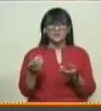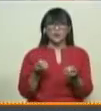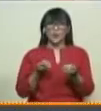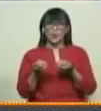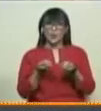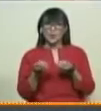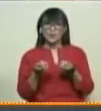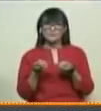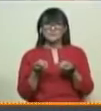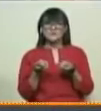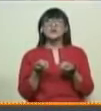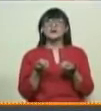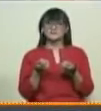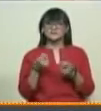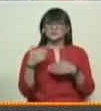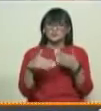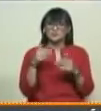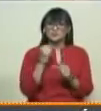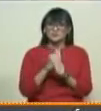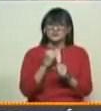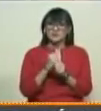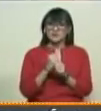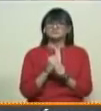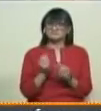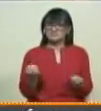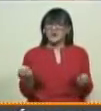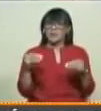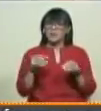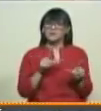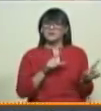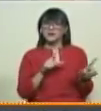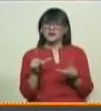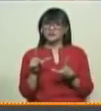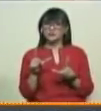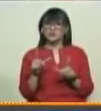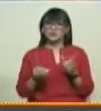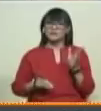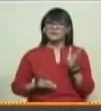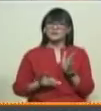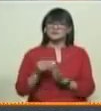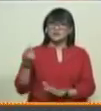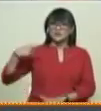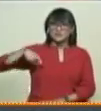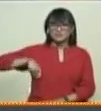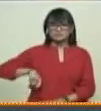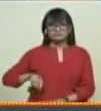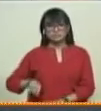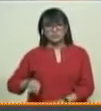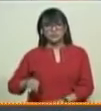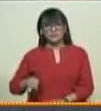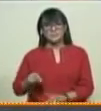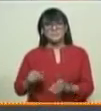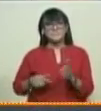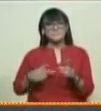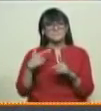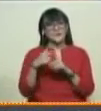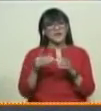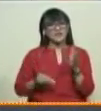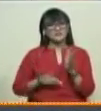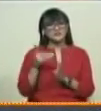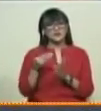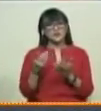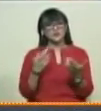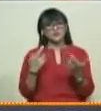y creo que han logrado un muy buen acuerdo para el desarrollo de las inversiones conjuntas y para el desarrollo de la